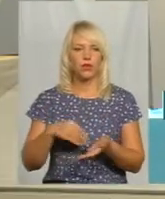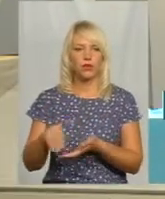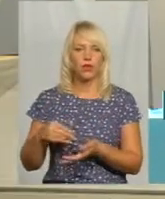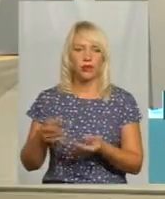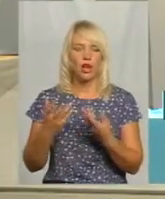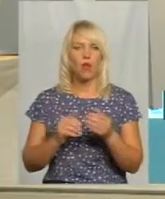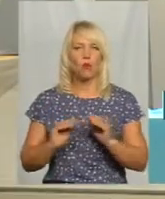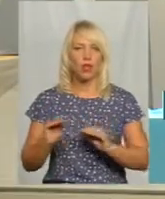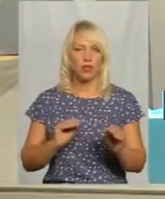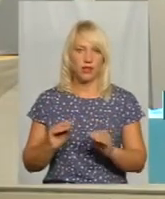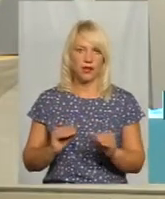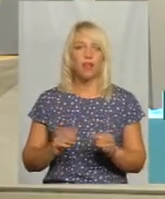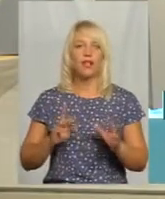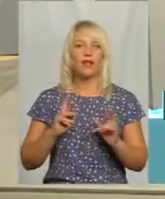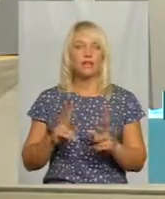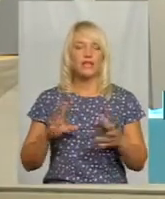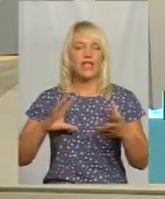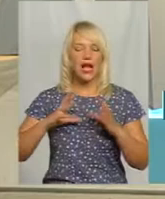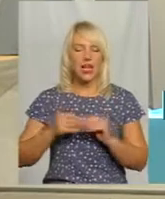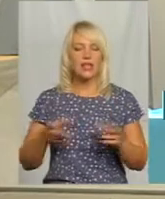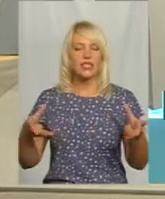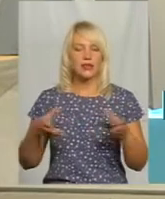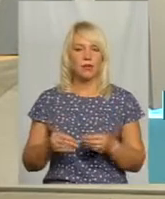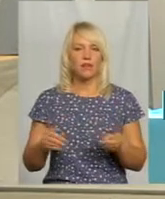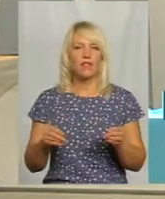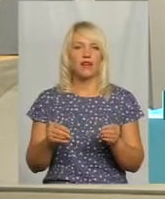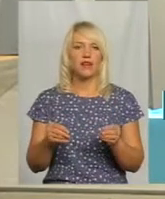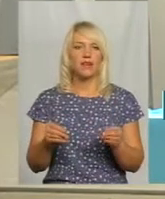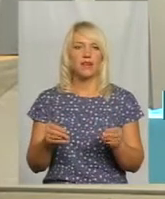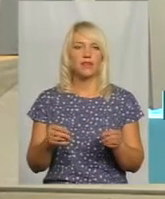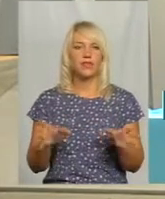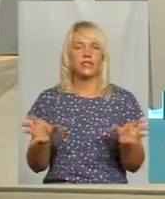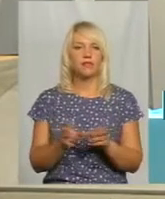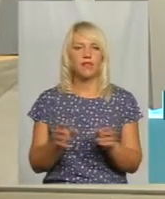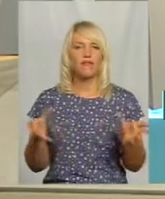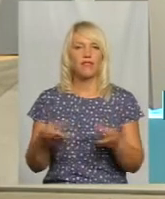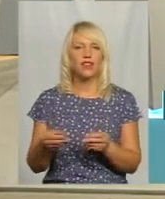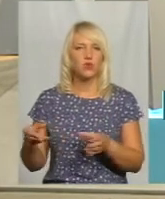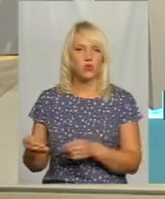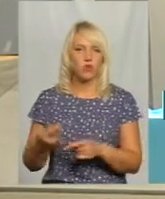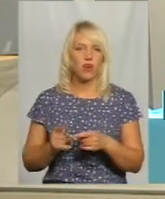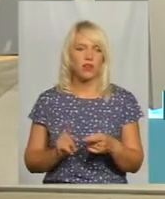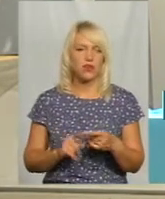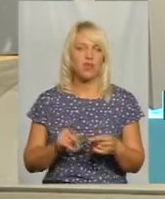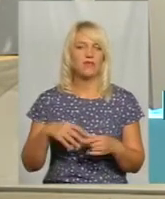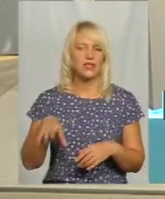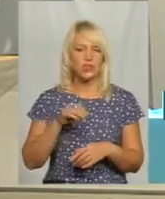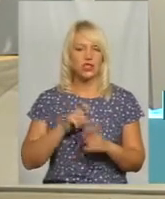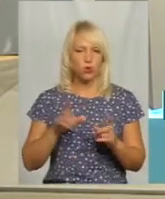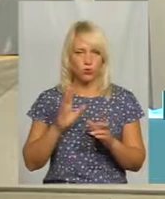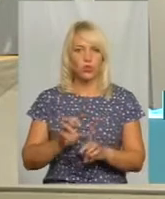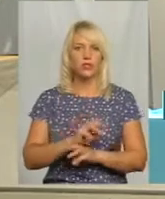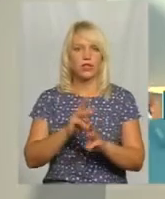обладнання. Але взагалі з співфінансуванням погодились всі, і все ж таки всі школи будуть забезпечені. Так,